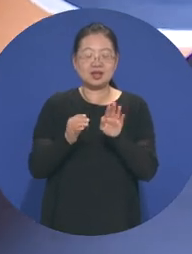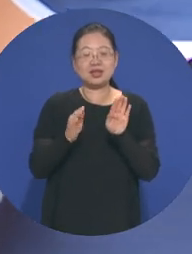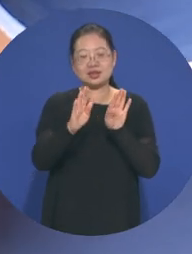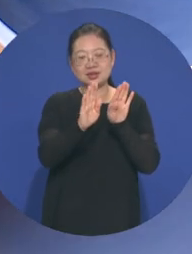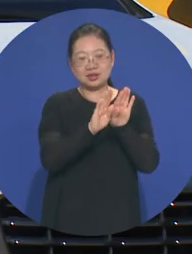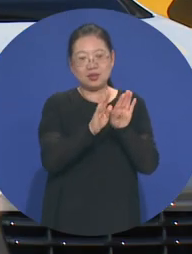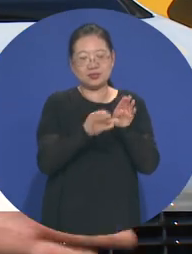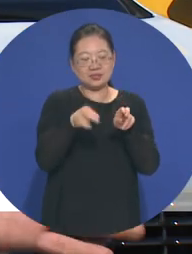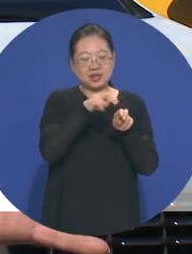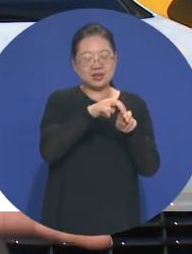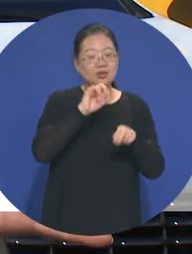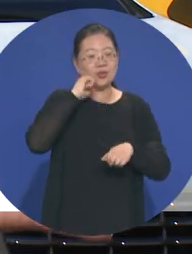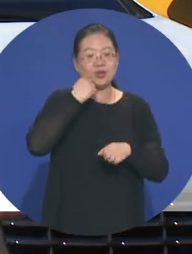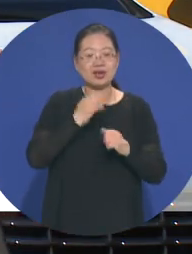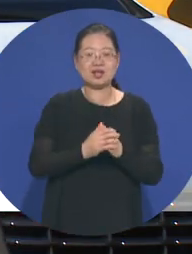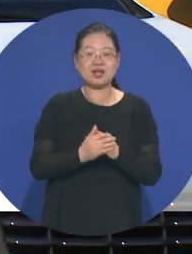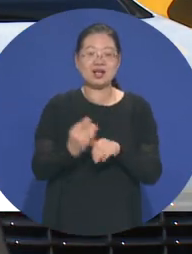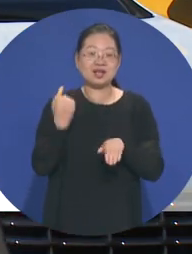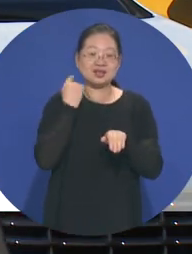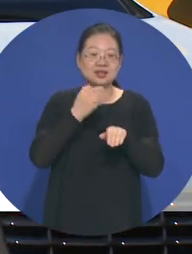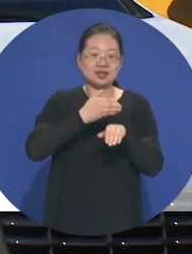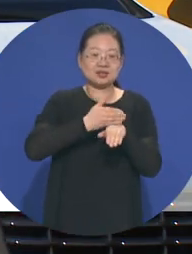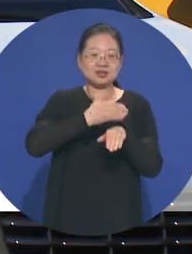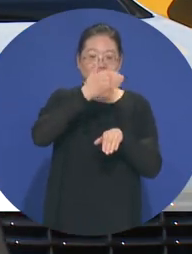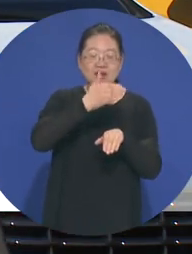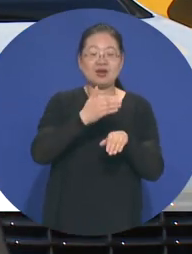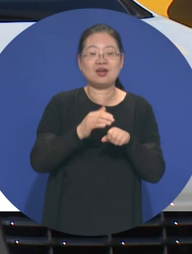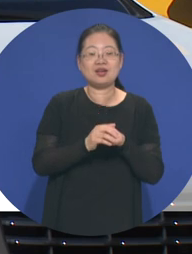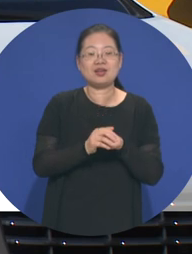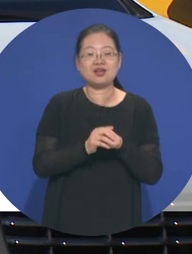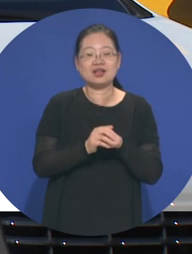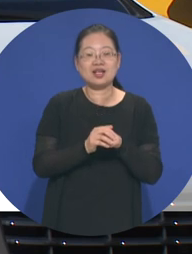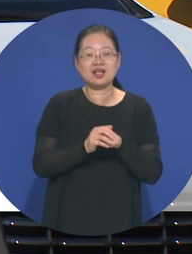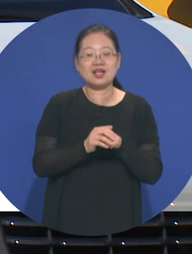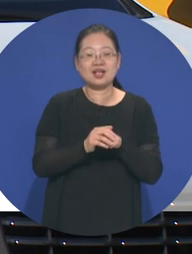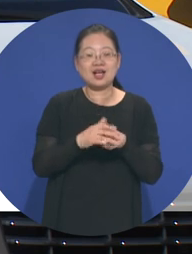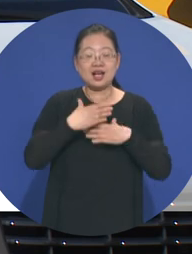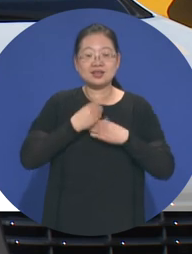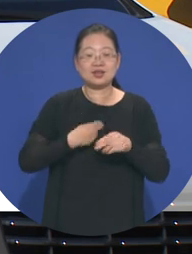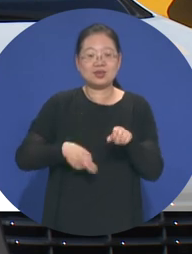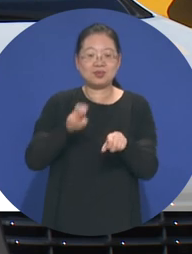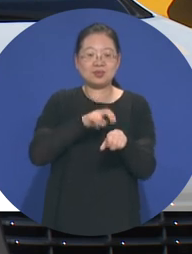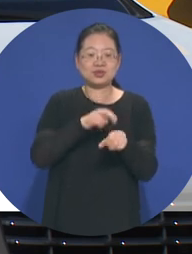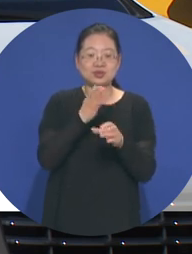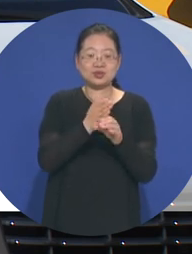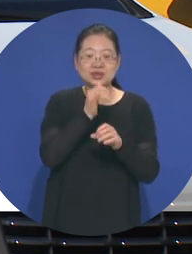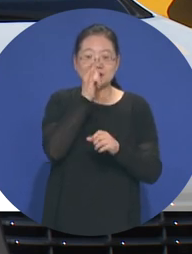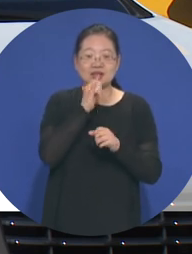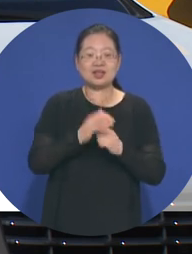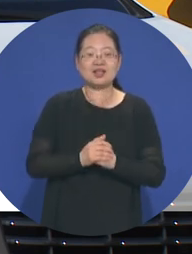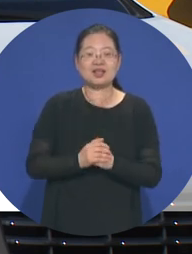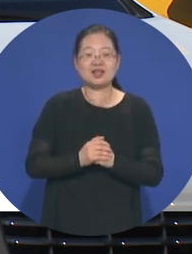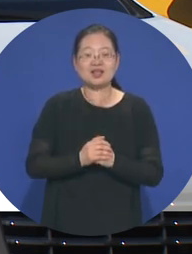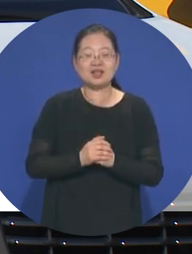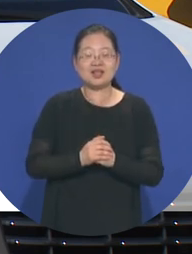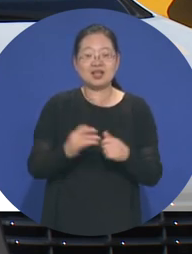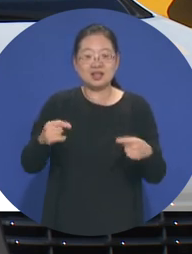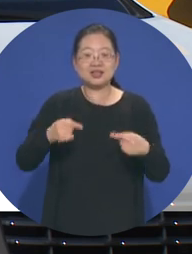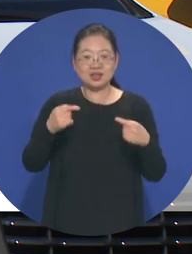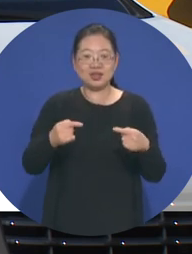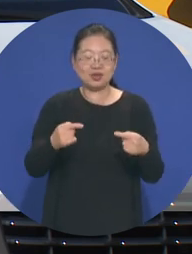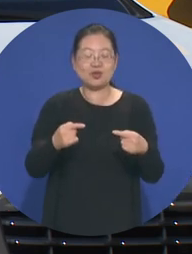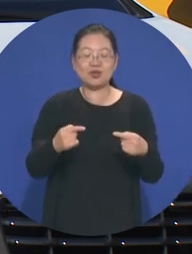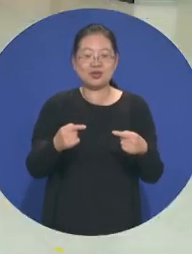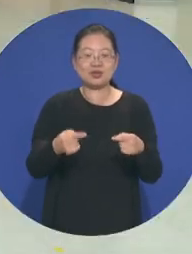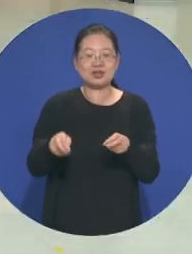어렵습니다. 뒤쪽에 트렁크 문을 개폐해서 이제 거기에 안전하게 모시고 있습니다. 그쪽으로밖에 휠체어는 탑승이